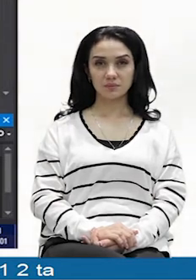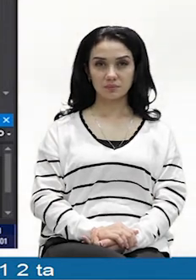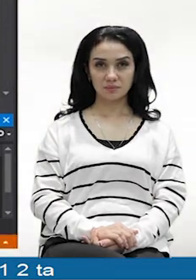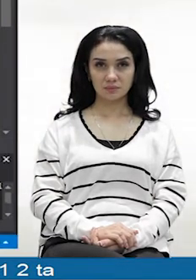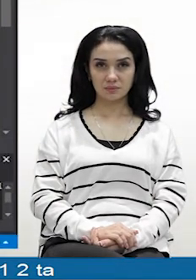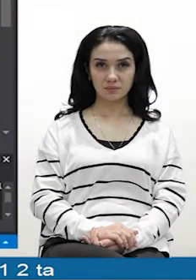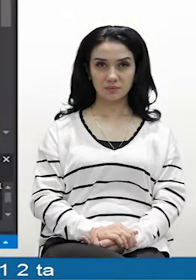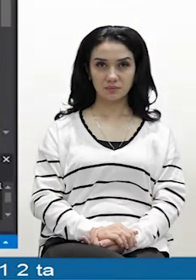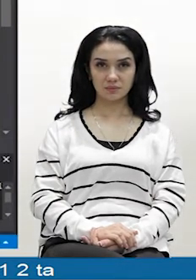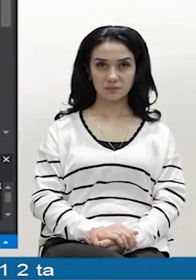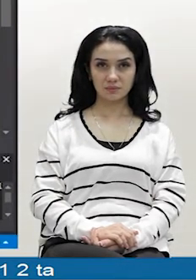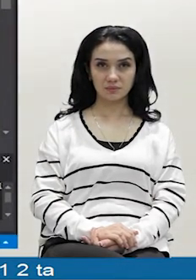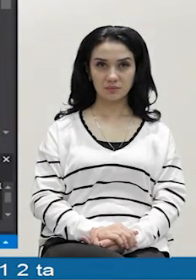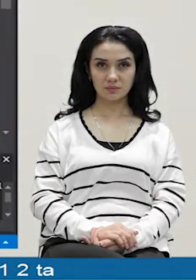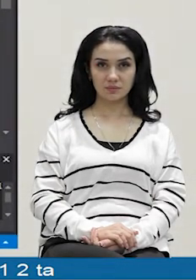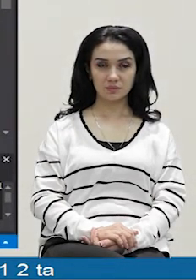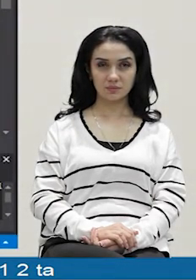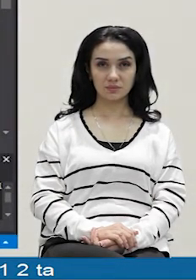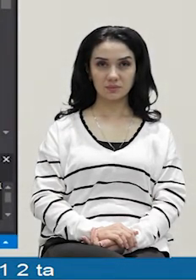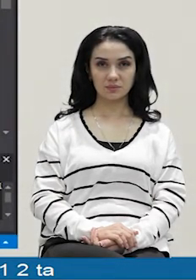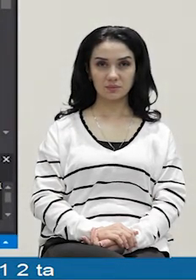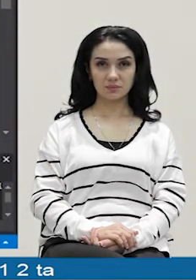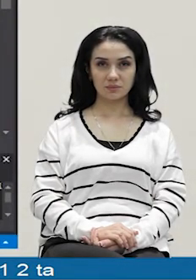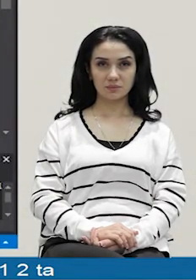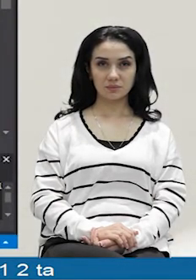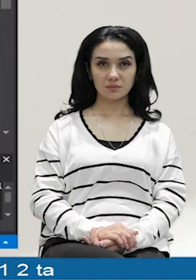bitta case'dan ikkinchisiga o'tishda.